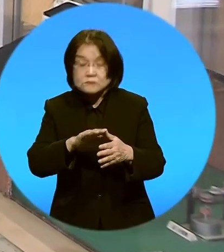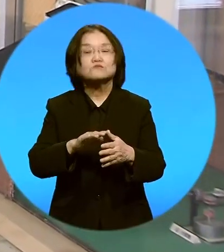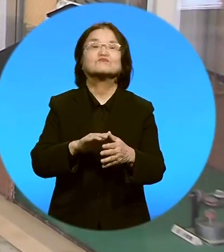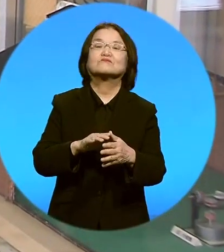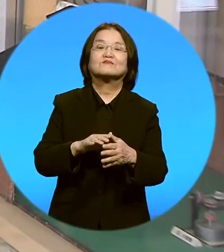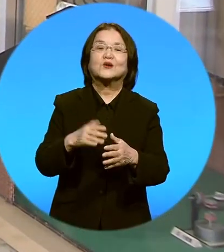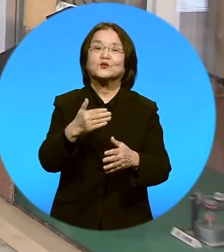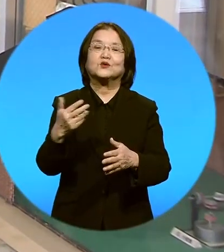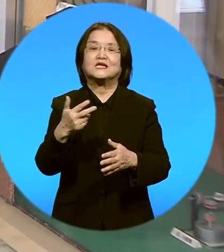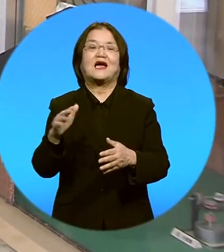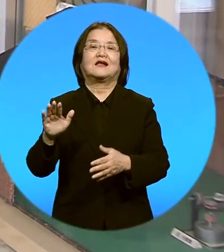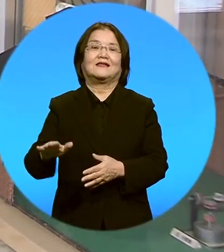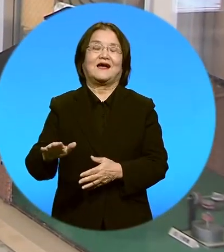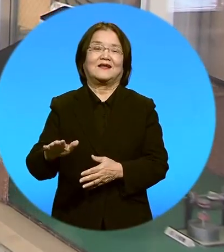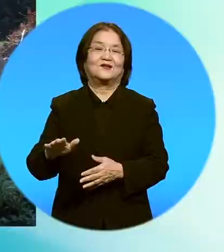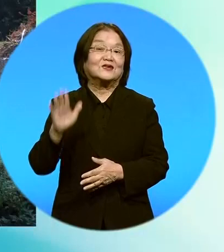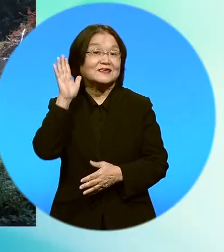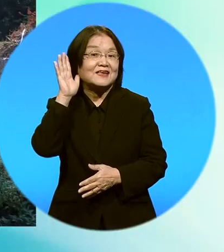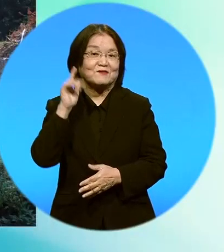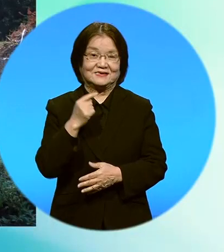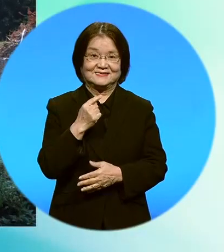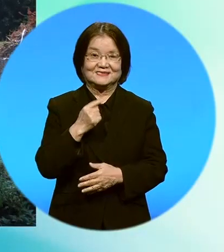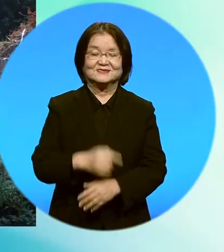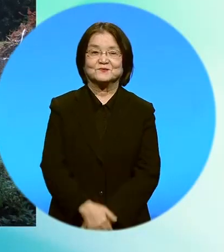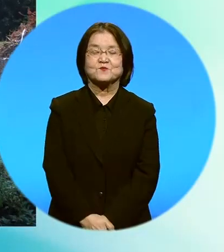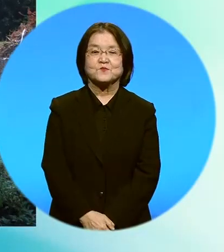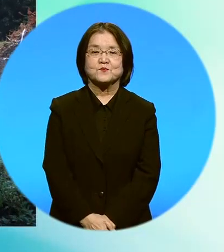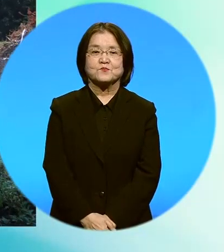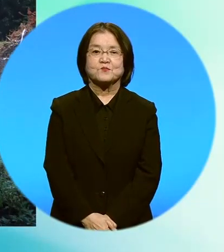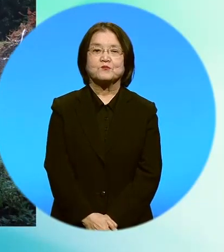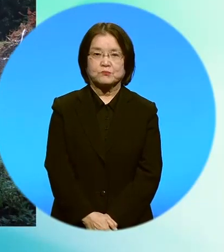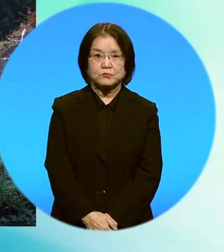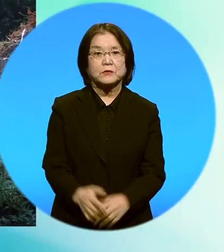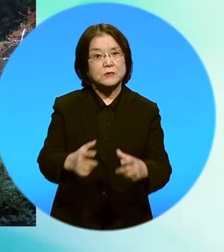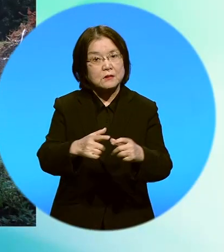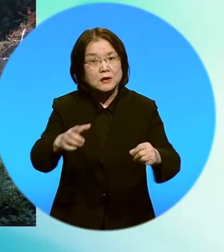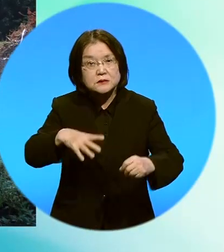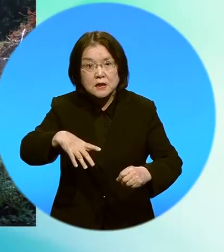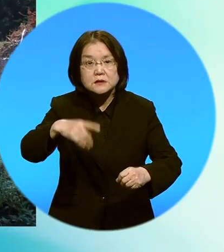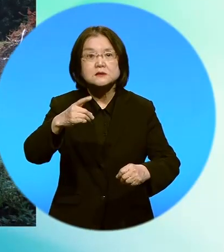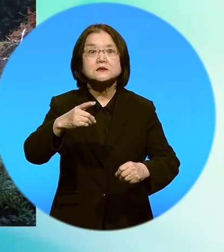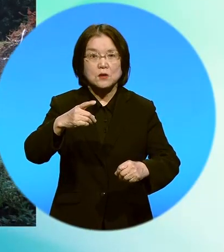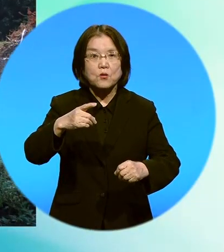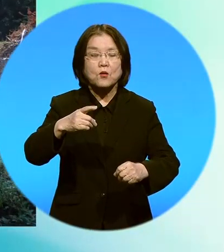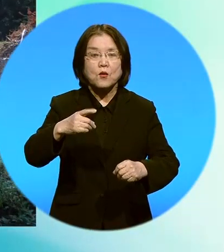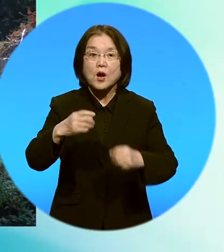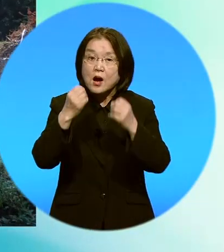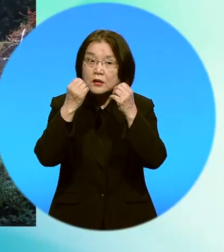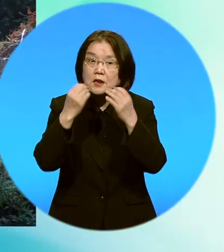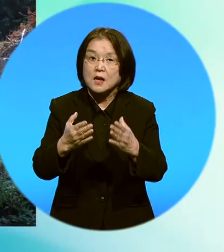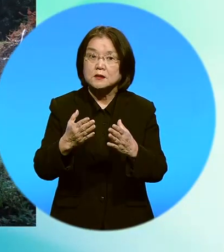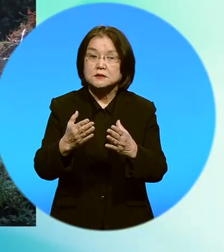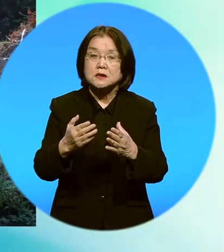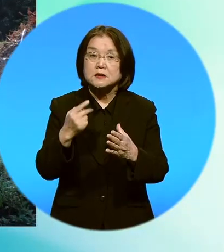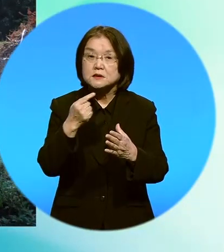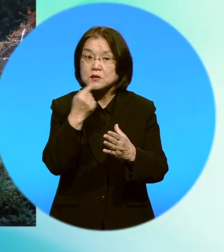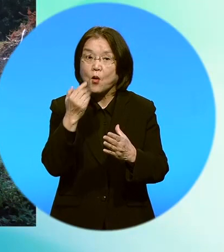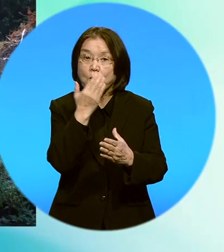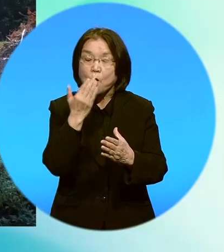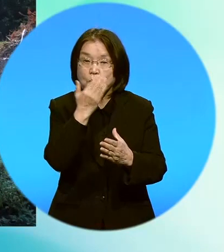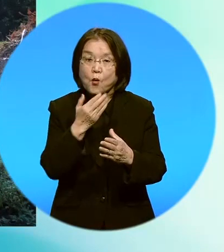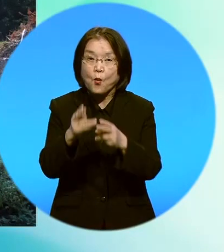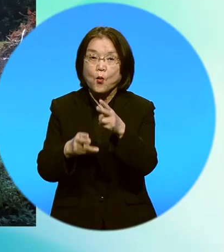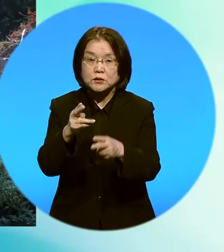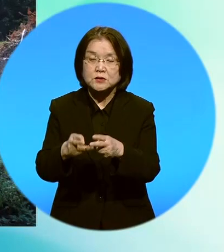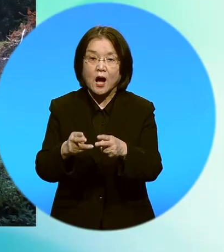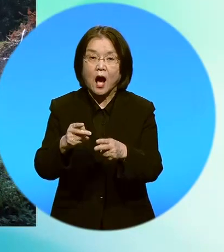。 すごい。 日本で最初に近代的な白桃工場が作られた奄